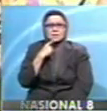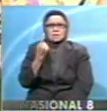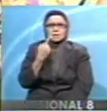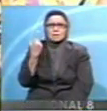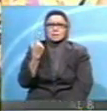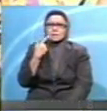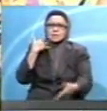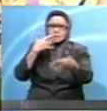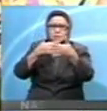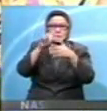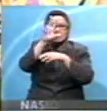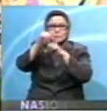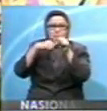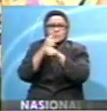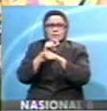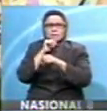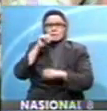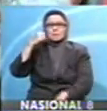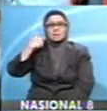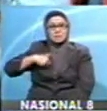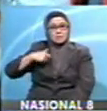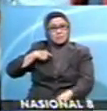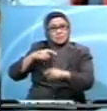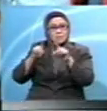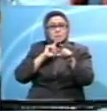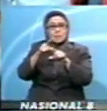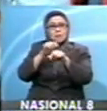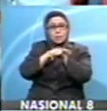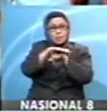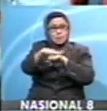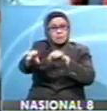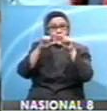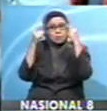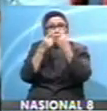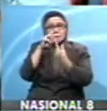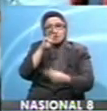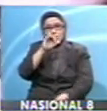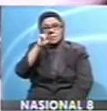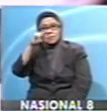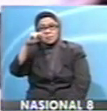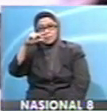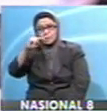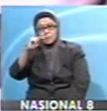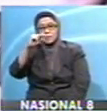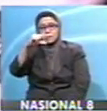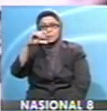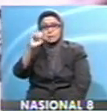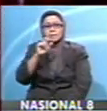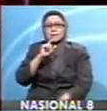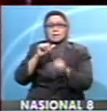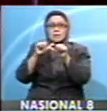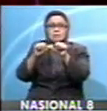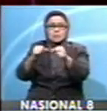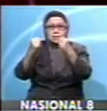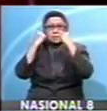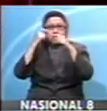30 tahun tak dinafikan pengaruh kumpulan Rock ini masih utuh lagu-lagu alunan Wings seperti Opera hidup